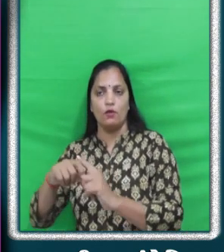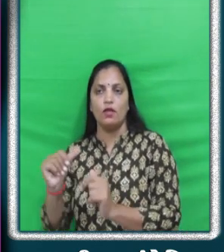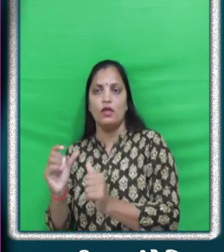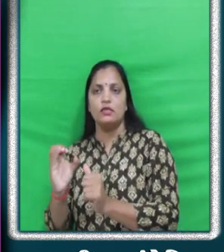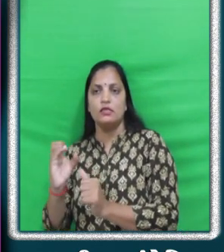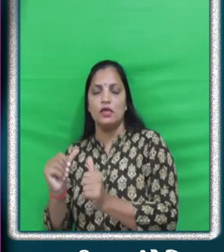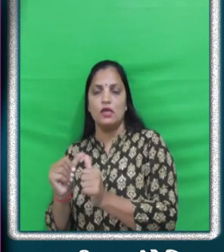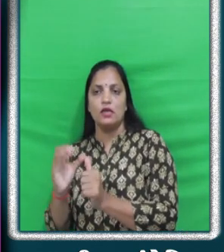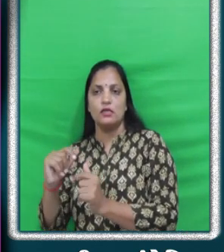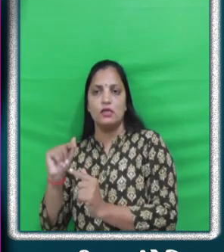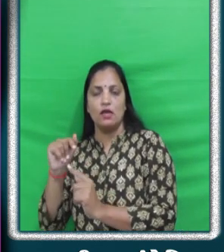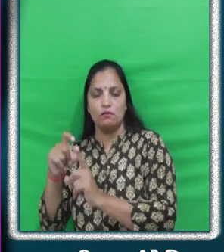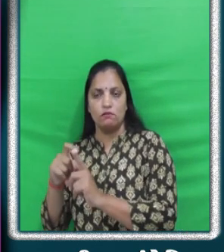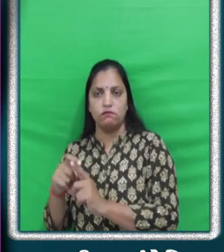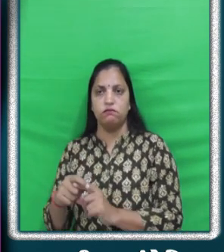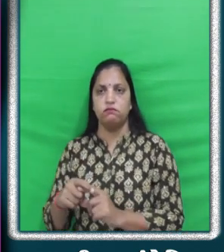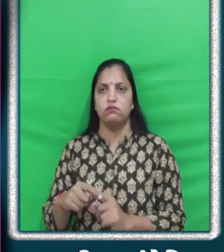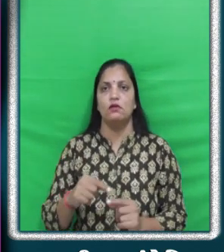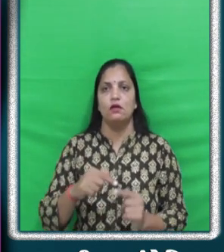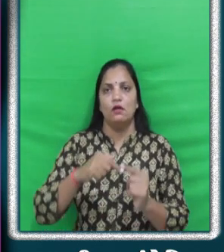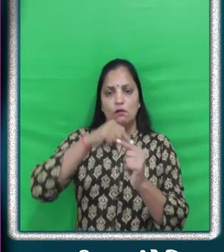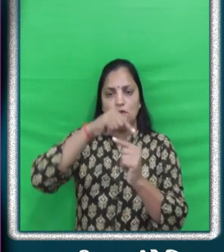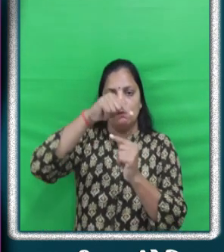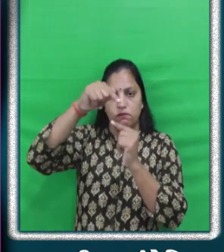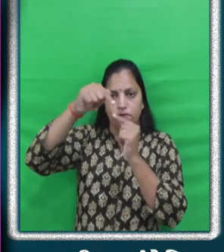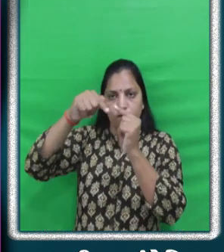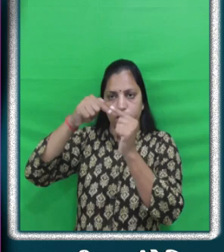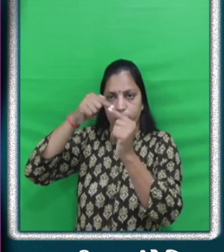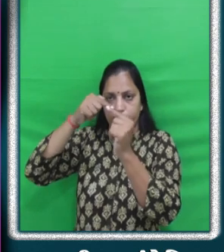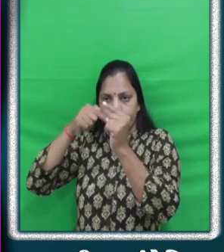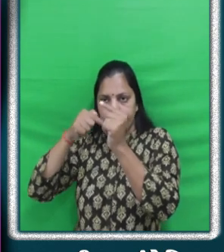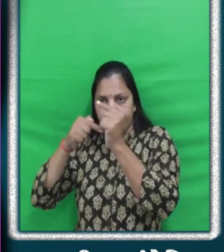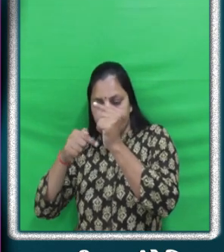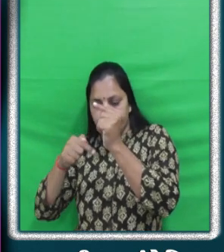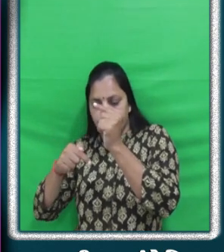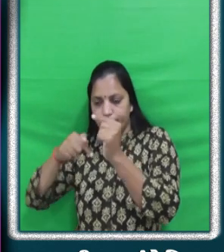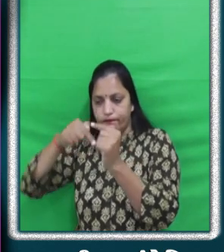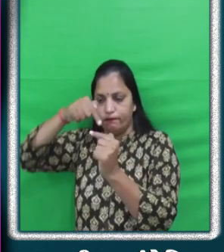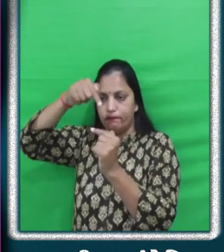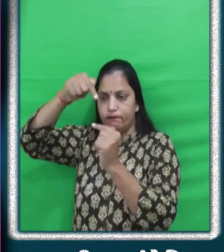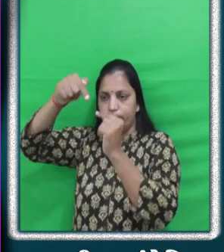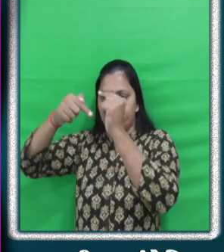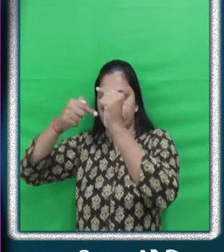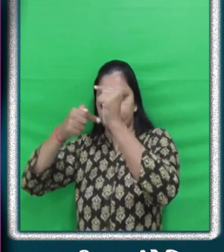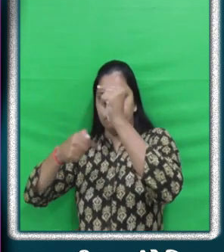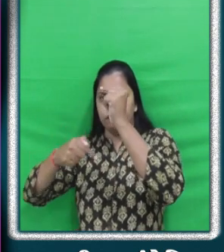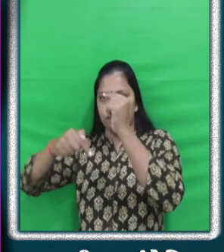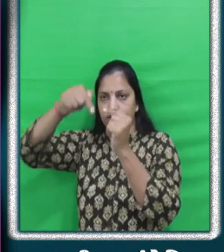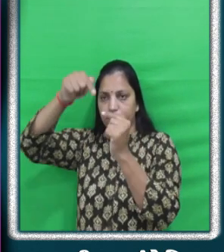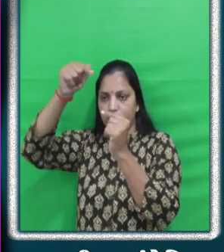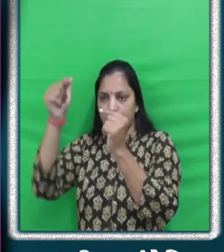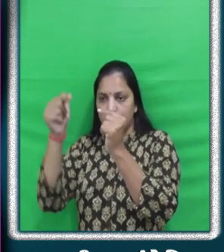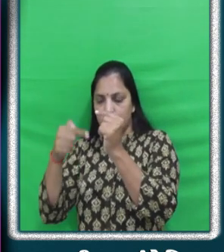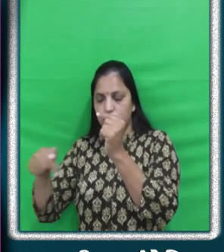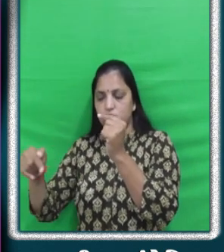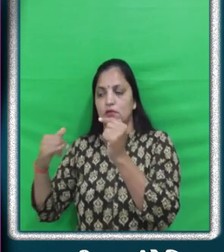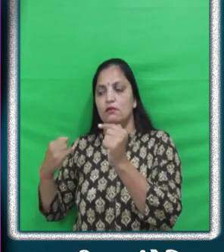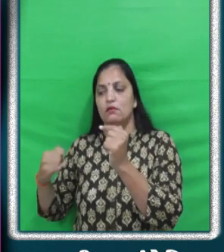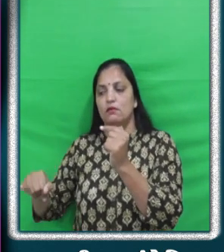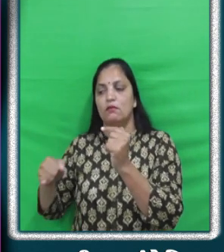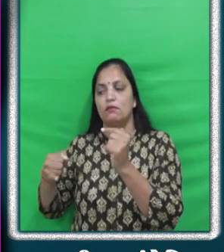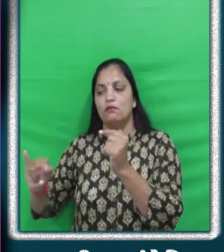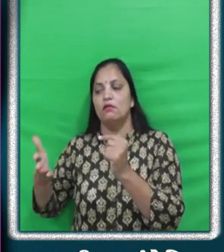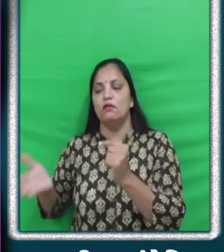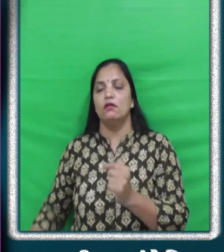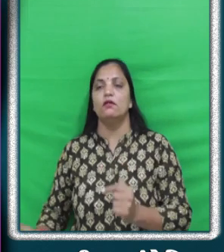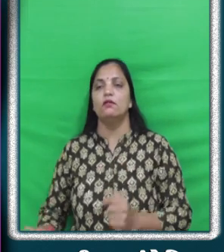જતા મૂત્રવાહિનીમાં થઈને મૂત્રાશયમાં થઈ મૂત્રમાર્ગમાં દાખલ થઈને મૂત્રમાર્ગથી બહાર તેનું ઉત્સર્જન થશે. તો આ